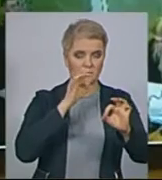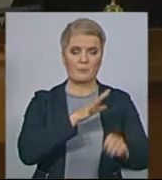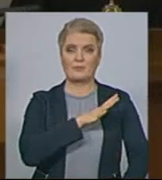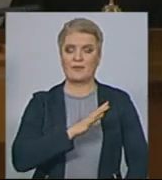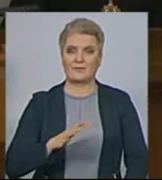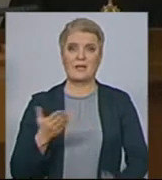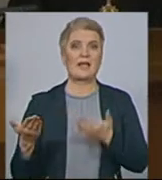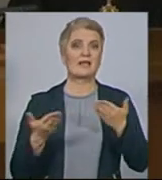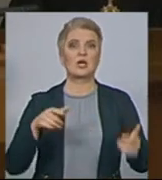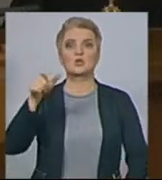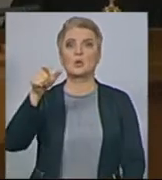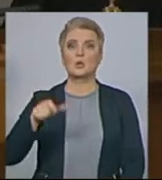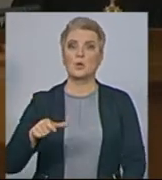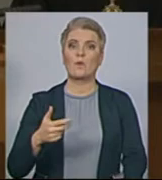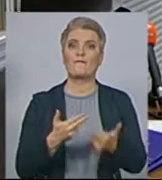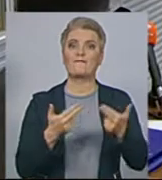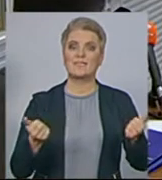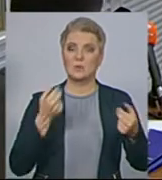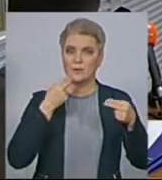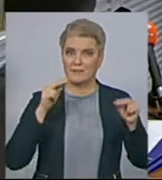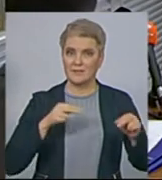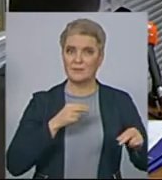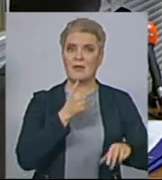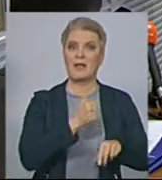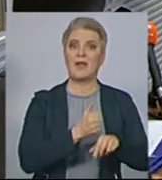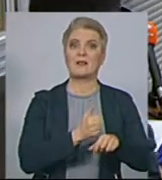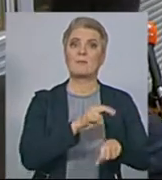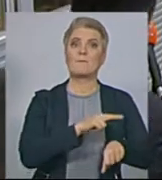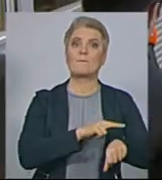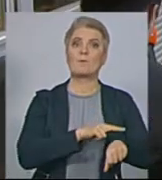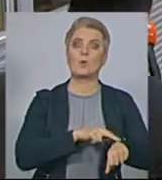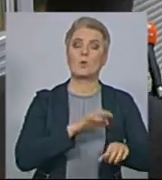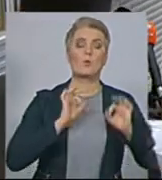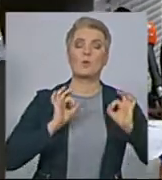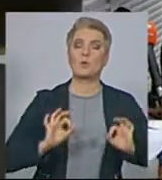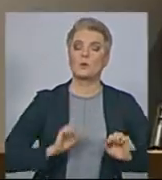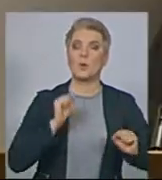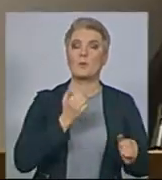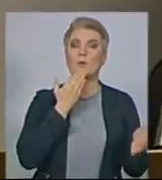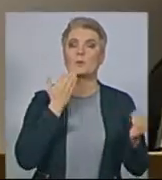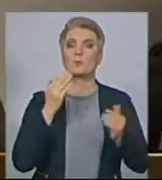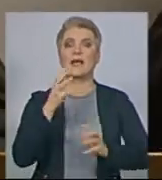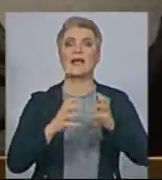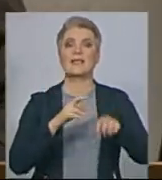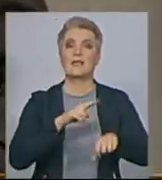його визнають винним, Генпрокуратура зможе звернутися до Інтерполу з проханням затримати його і передати